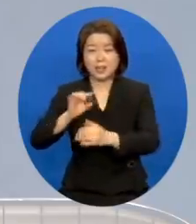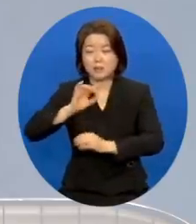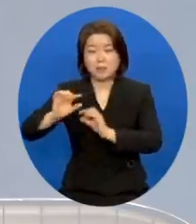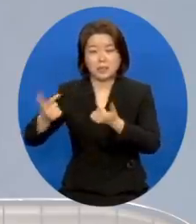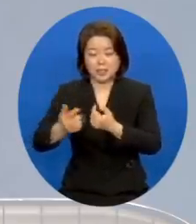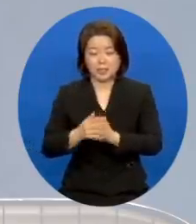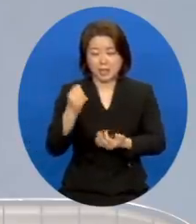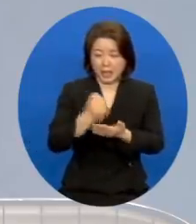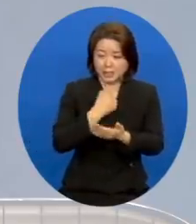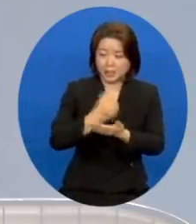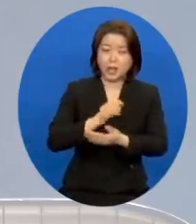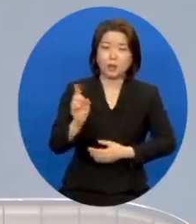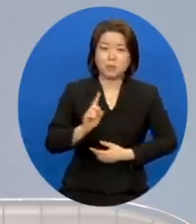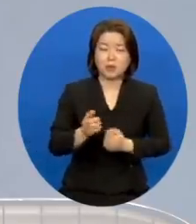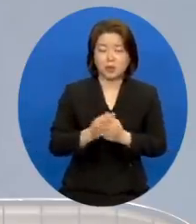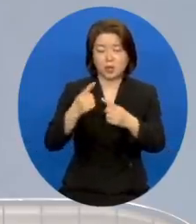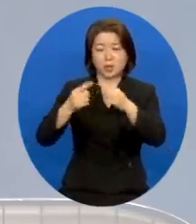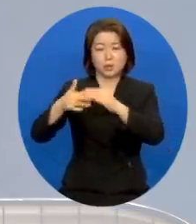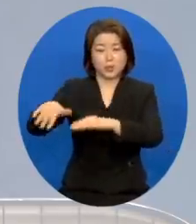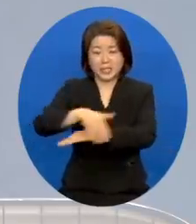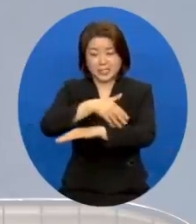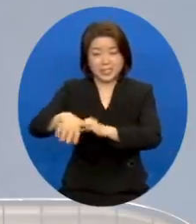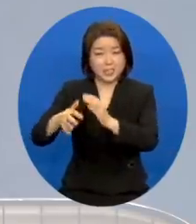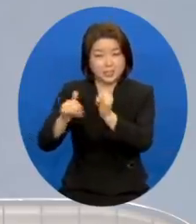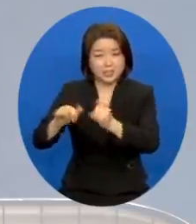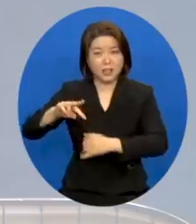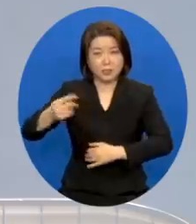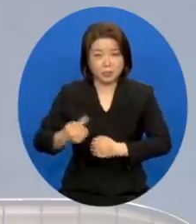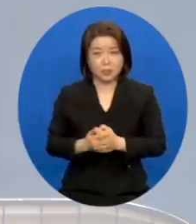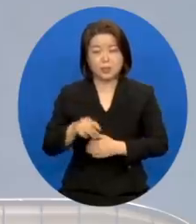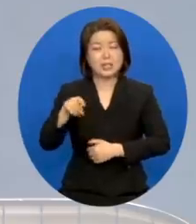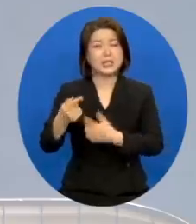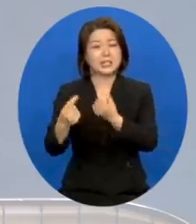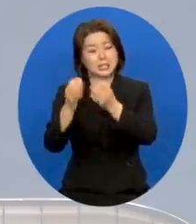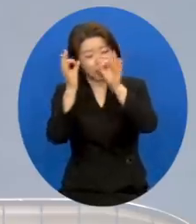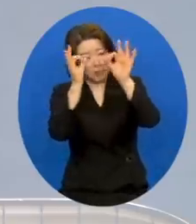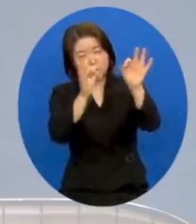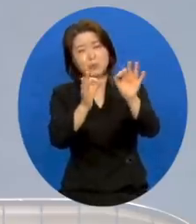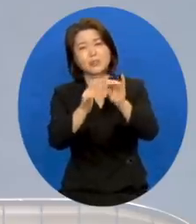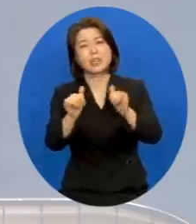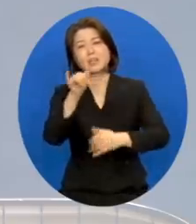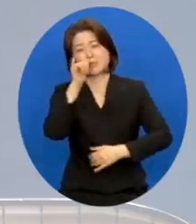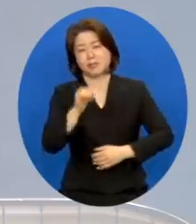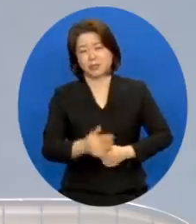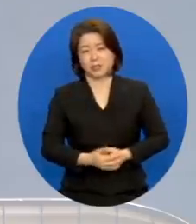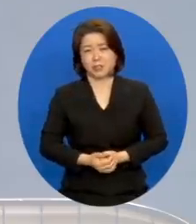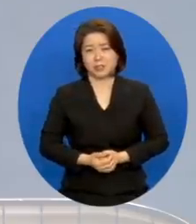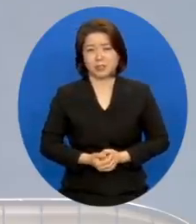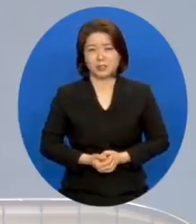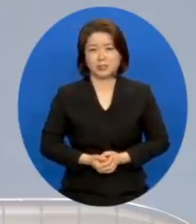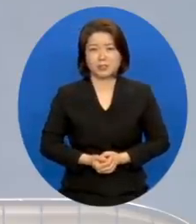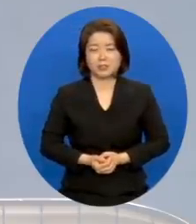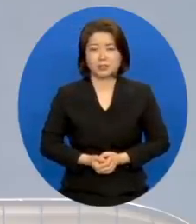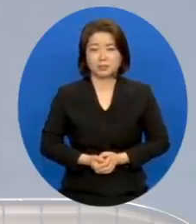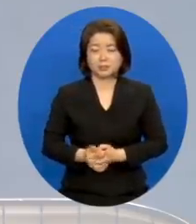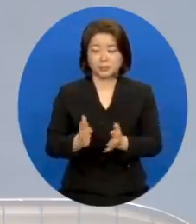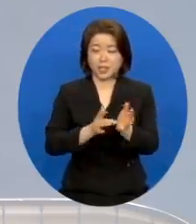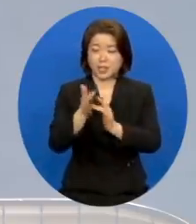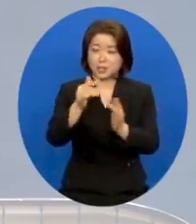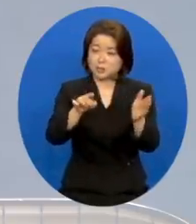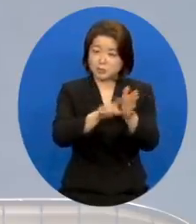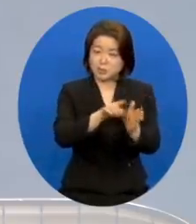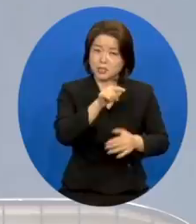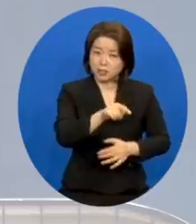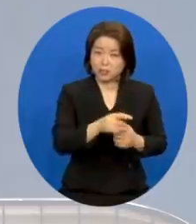것은 교회 다니는 사람들도 그렇게 보는 사람이 있어요 예수 믿는 게